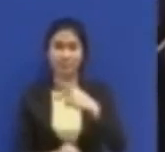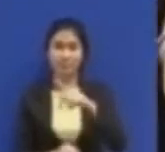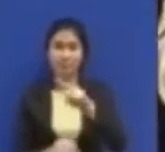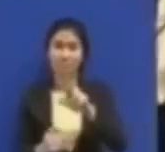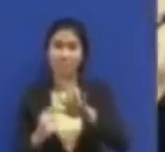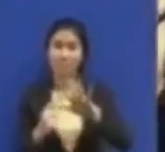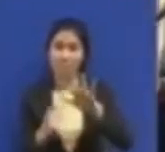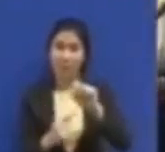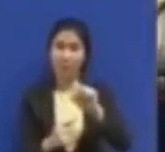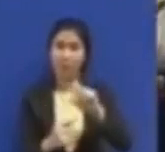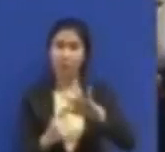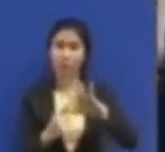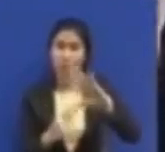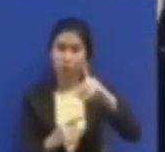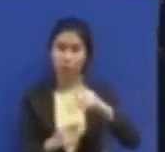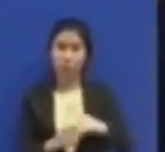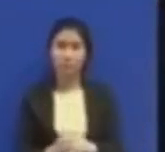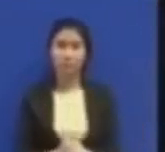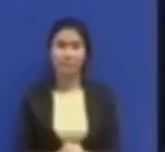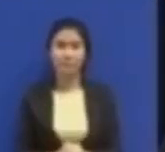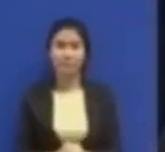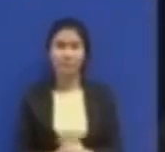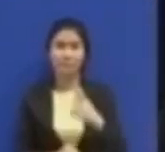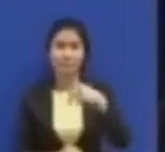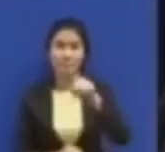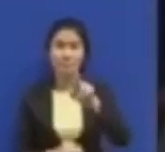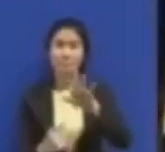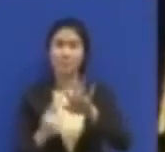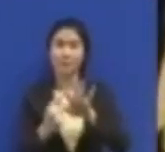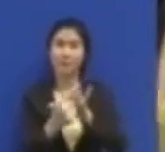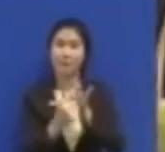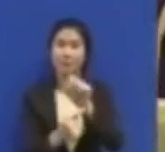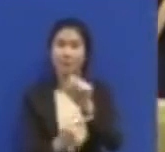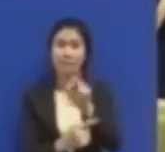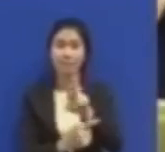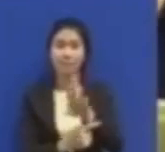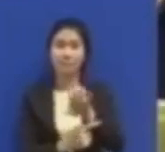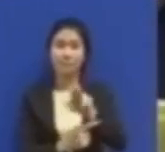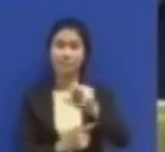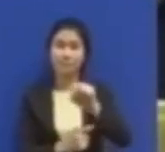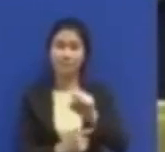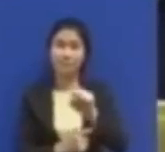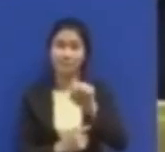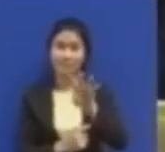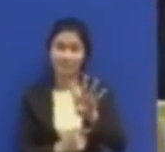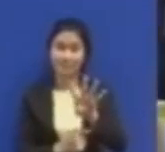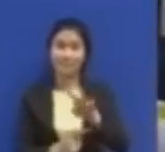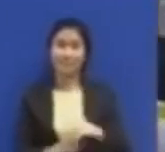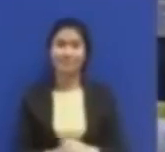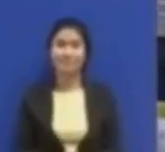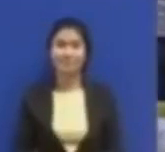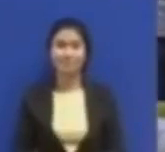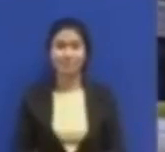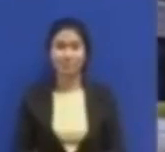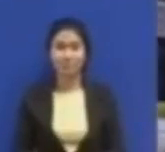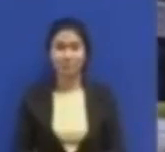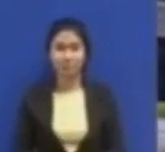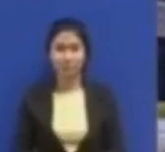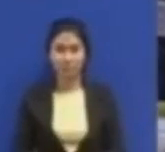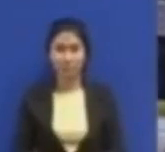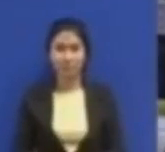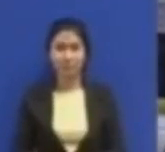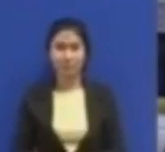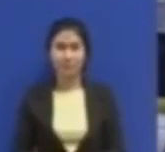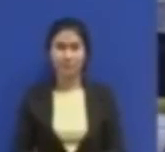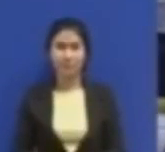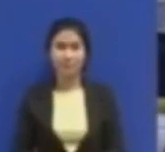ตร106นายประเสริฐปิ่นธรรมะปิ่นปฐมรัตน์107พล